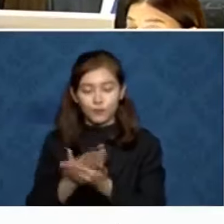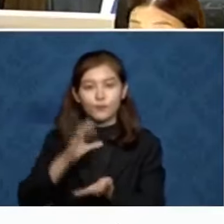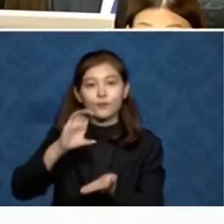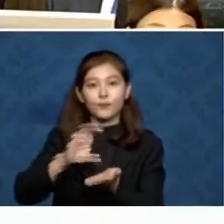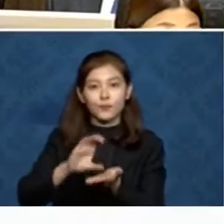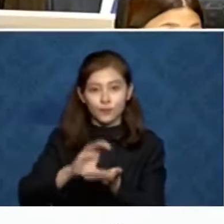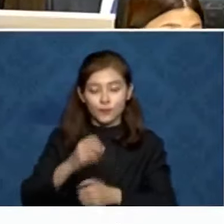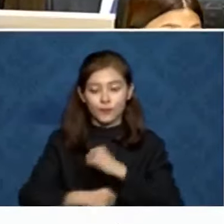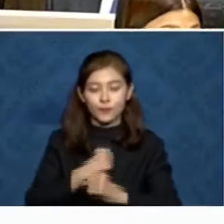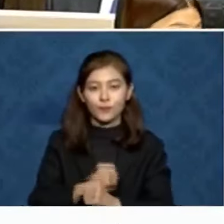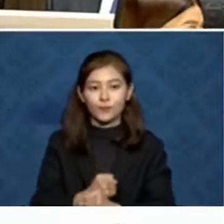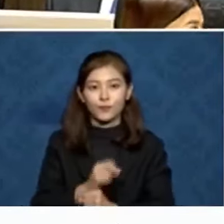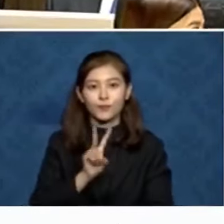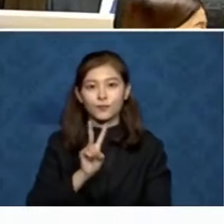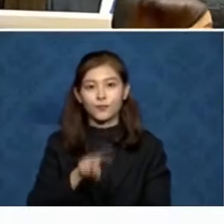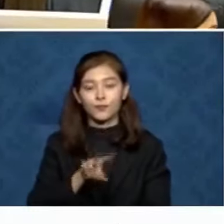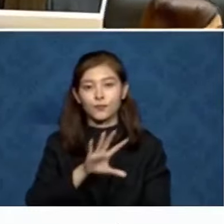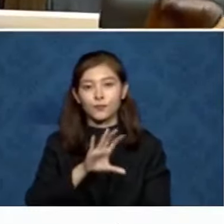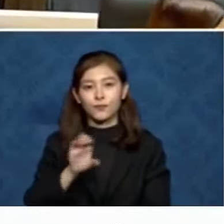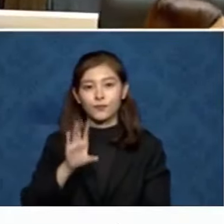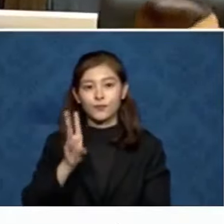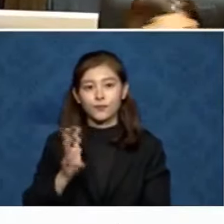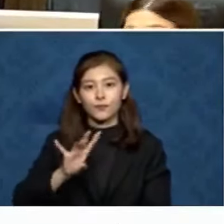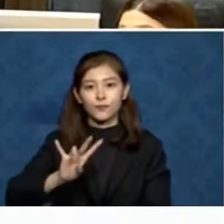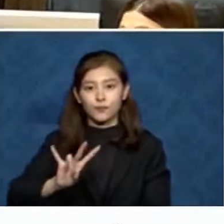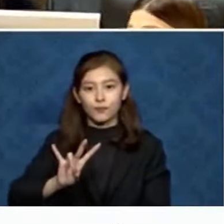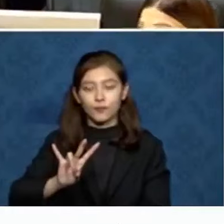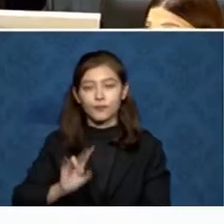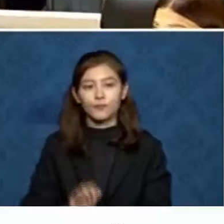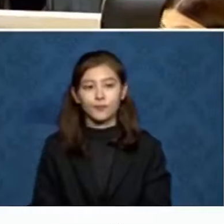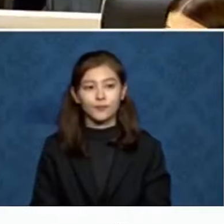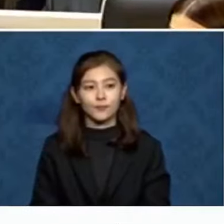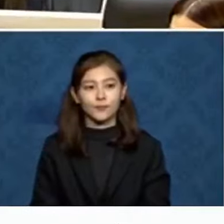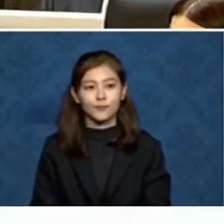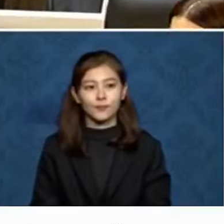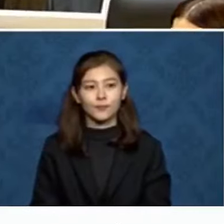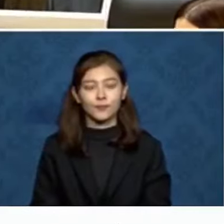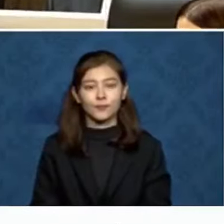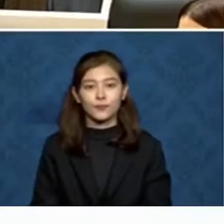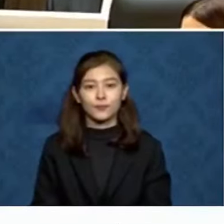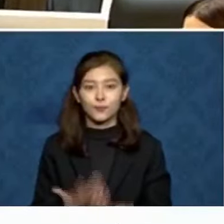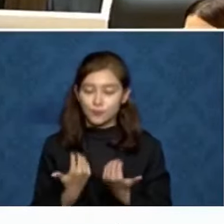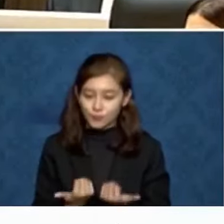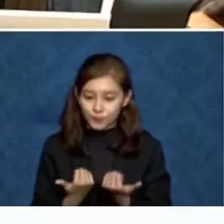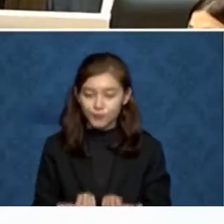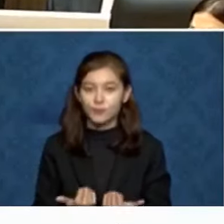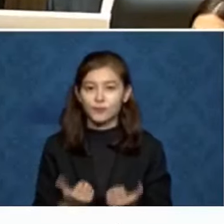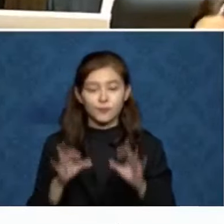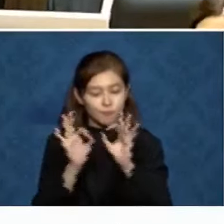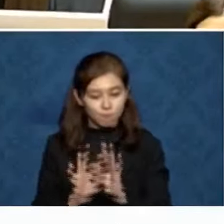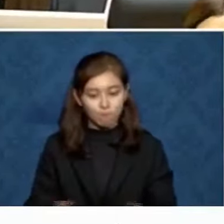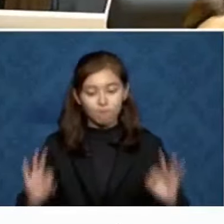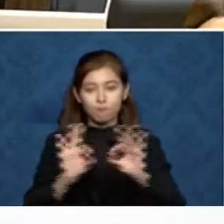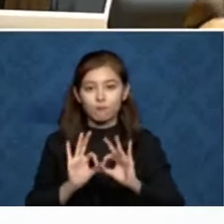งบประมาณเป็ดง่อยทีนี้ทางด้านของคุณจุรินทร์เนี่ยก็เลยบอกนะว่าถ้าไปดูงบกลับกลางเนี่ยดูผิวเผินเหมือนลดลงแต่เป็นงบ